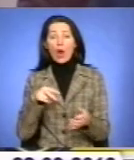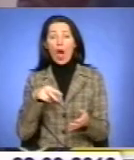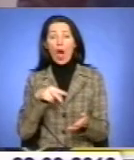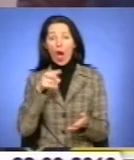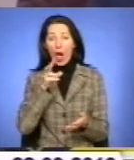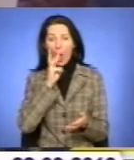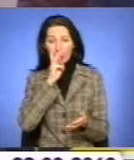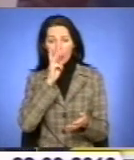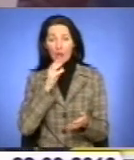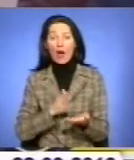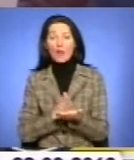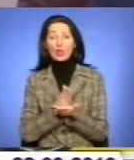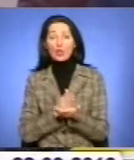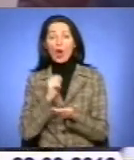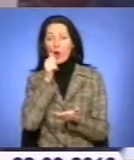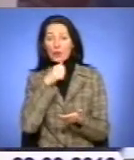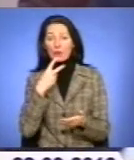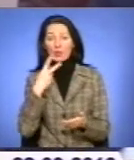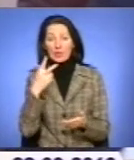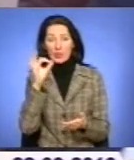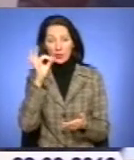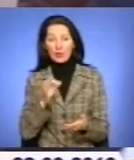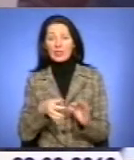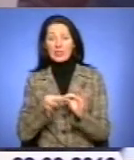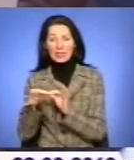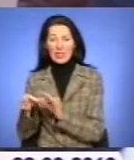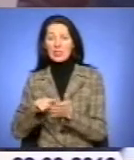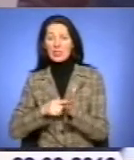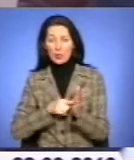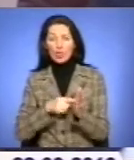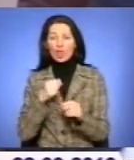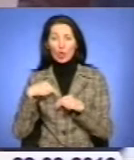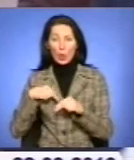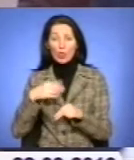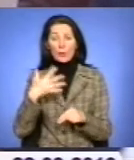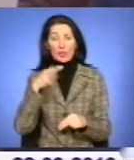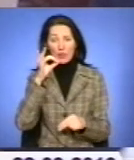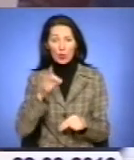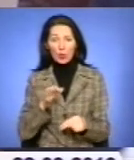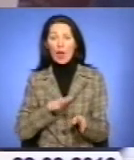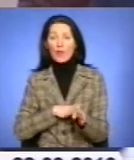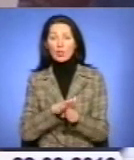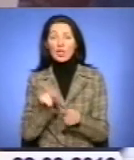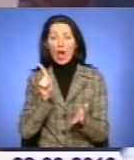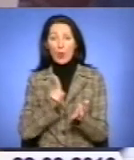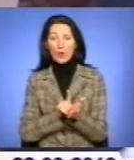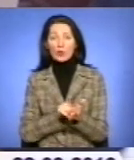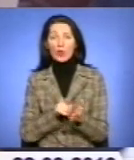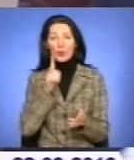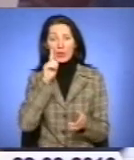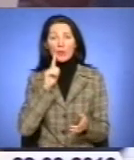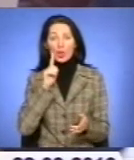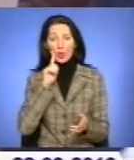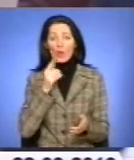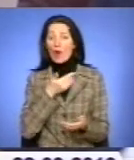від 10 до 30%, за складність і напруженість роботи до 50%, за виконання обов'язків